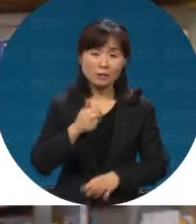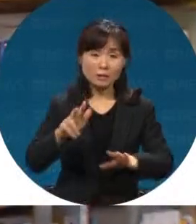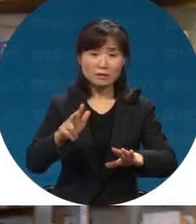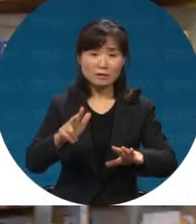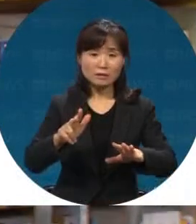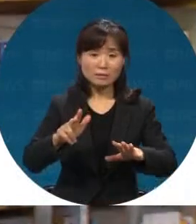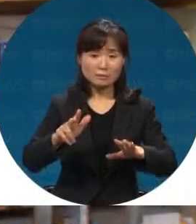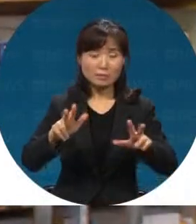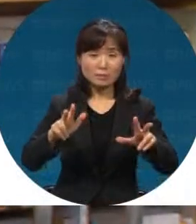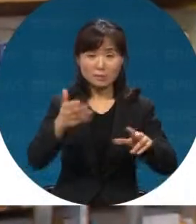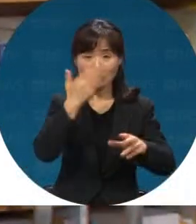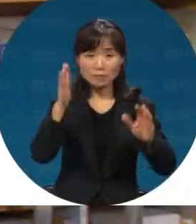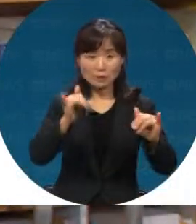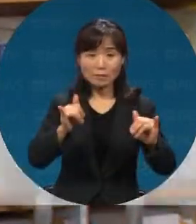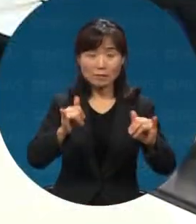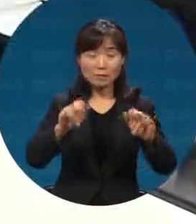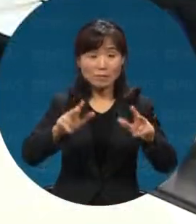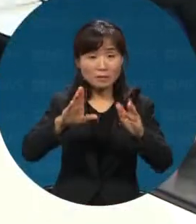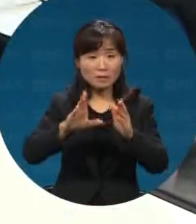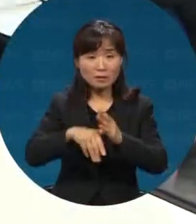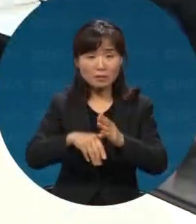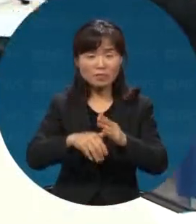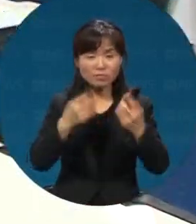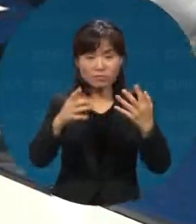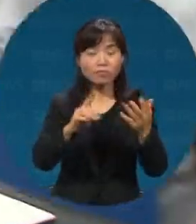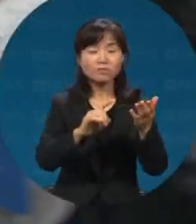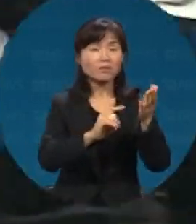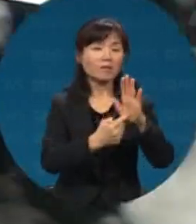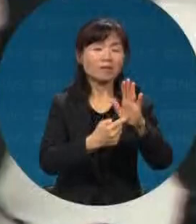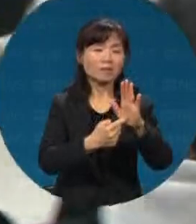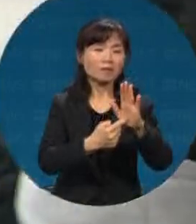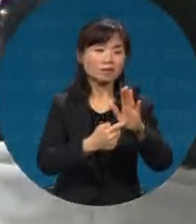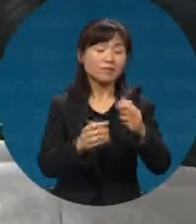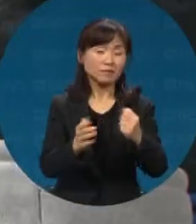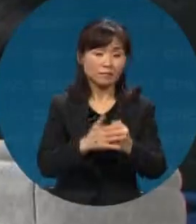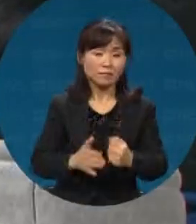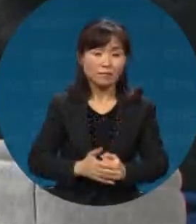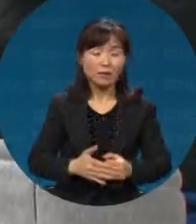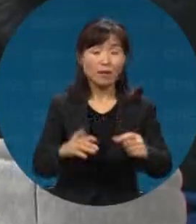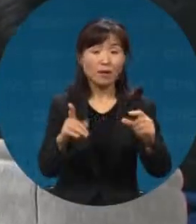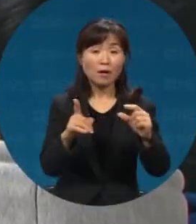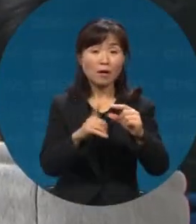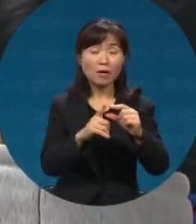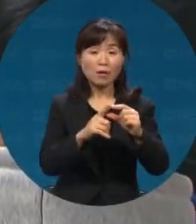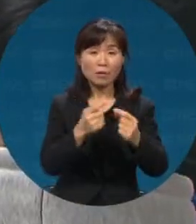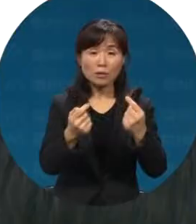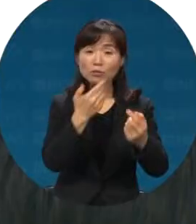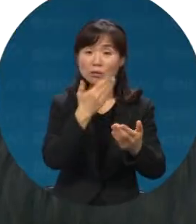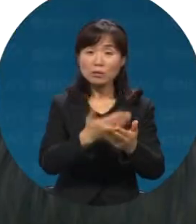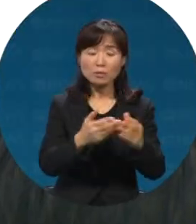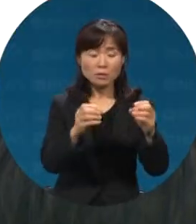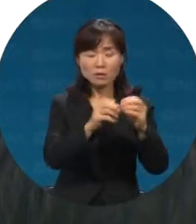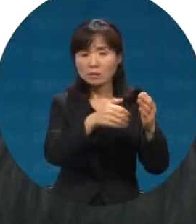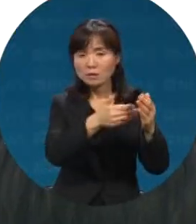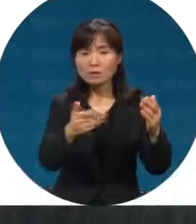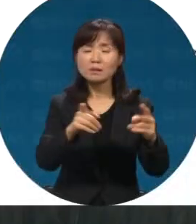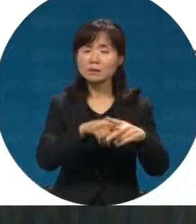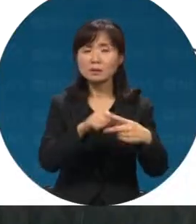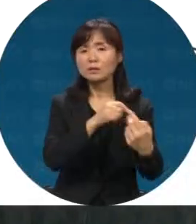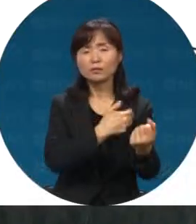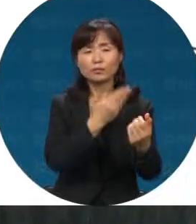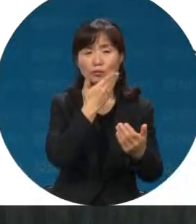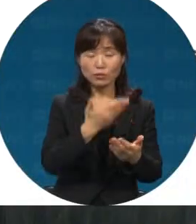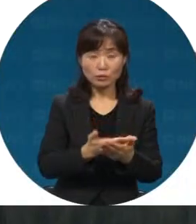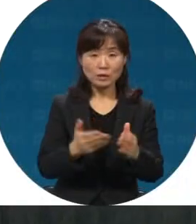드러나는 시대가 됐다 어휘력보다 더 주목해야 할 건 맥락을 이해하는 능력 특히